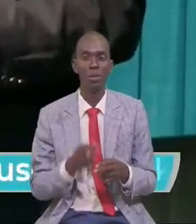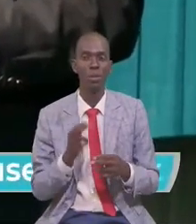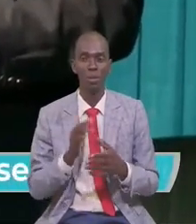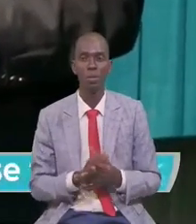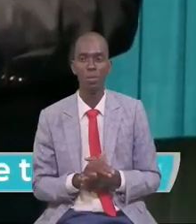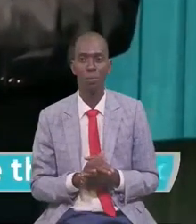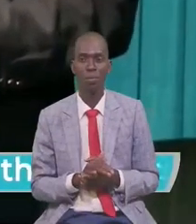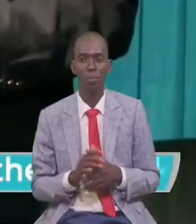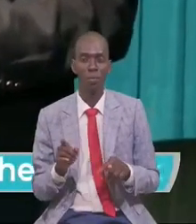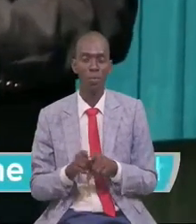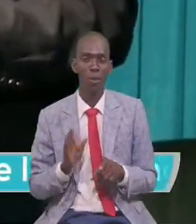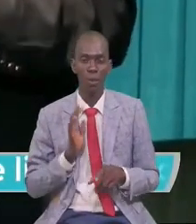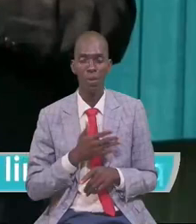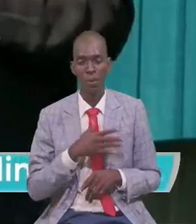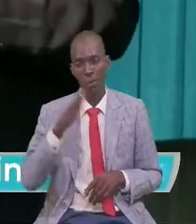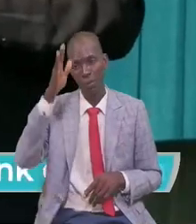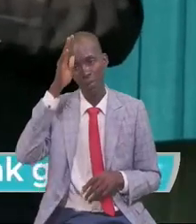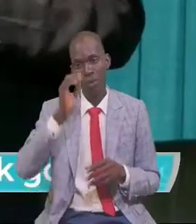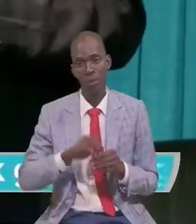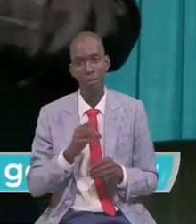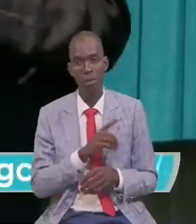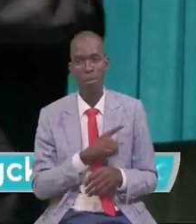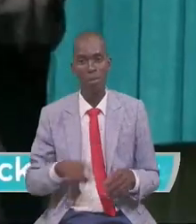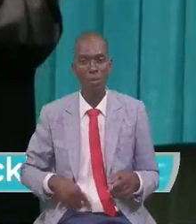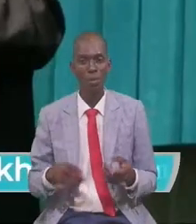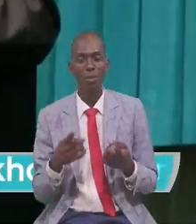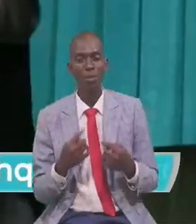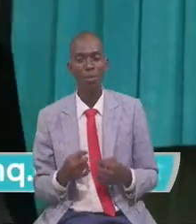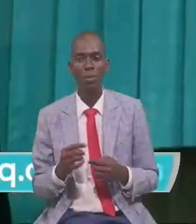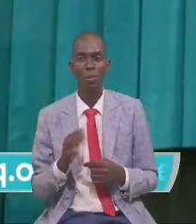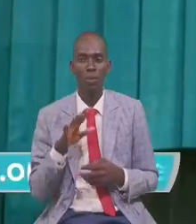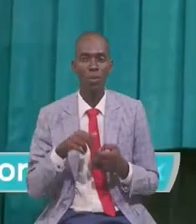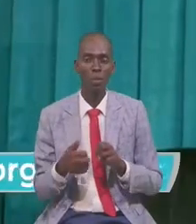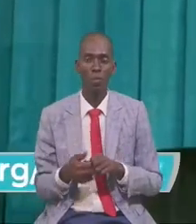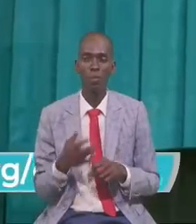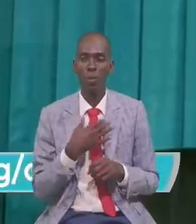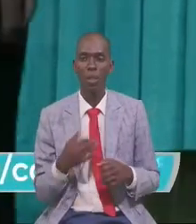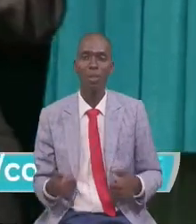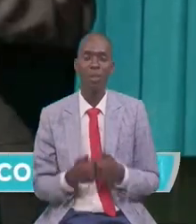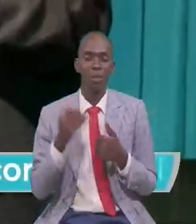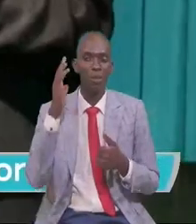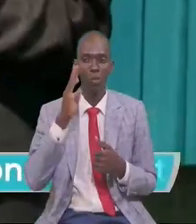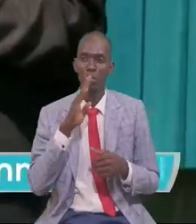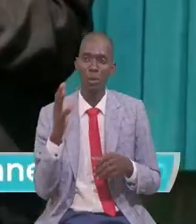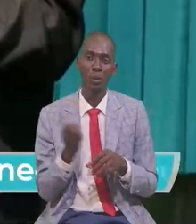Comme notre Père dans le Seigneur vient, les problèmes et les défis seront balayés.